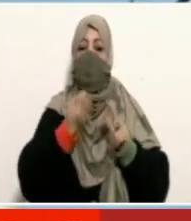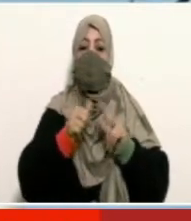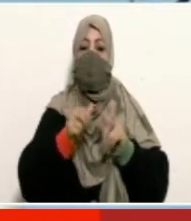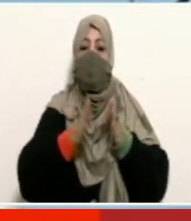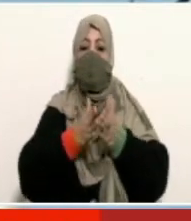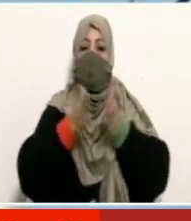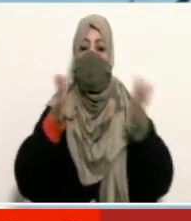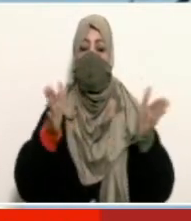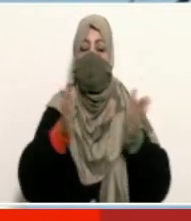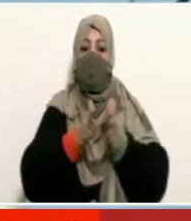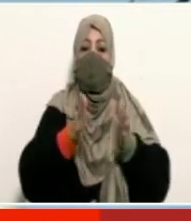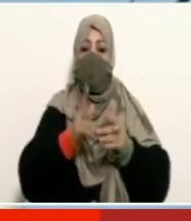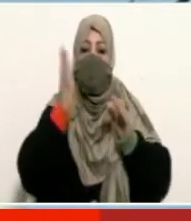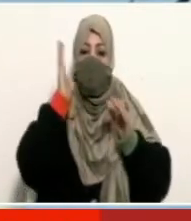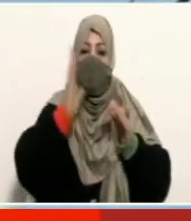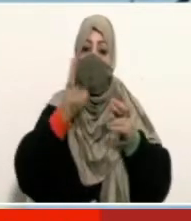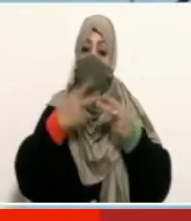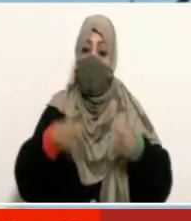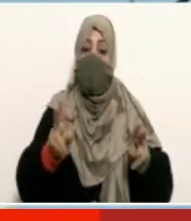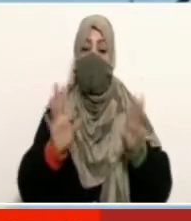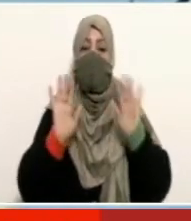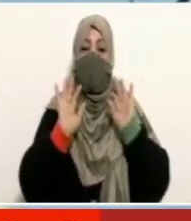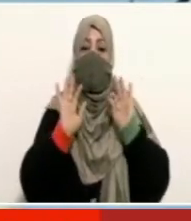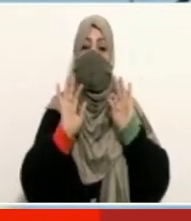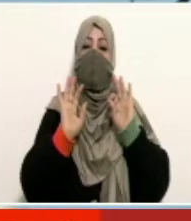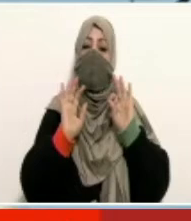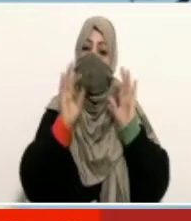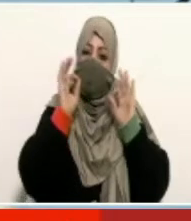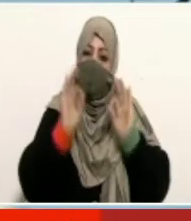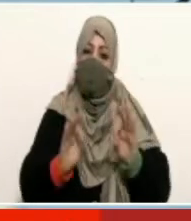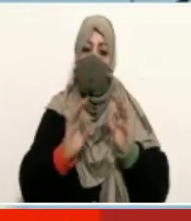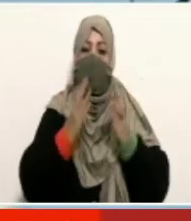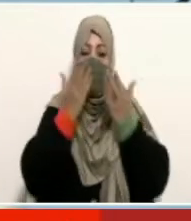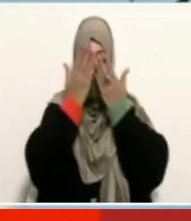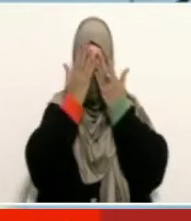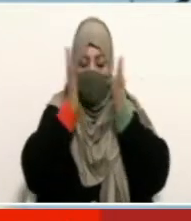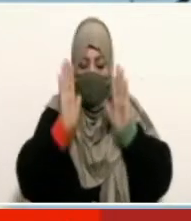استباحة الصلاة، فيستباح بالتيمم الدخول في الصلاة